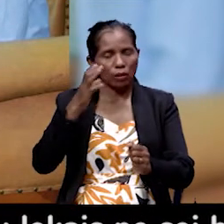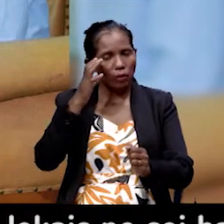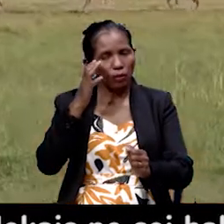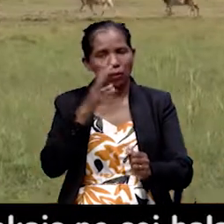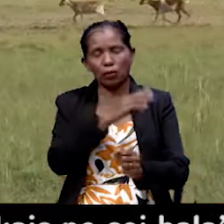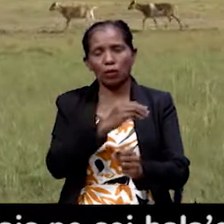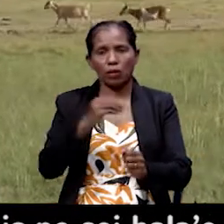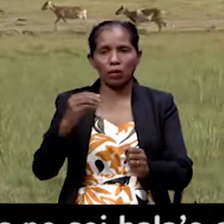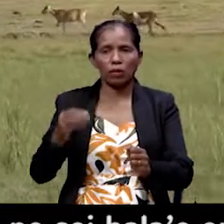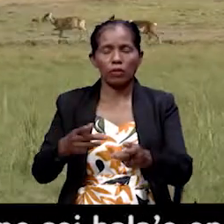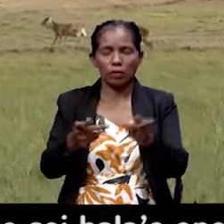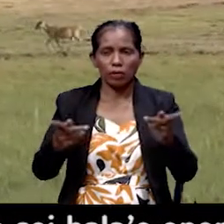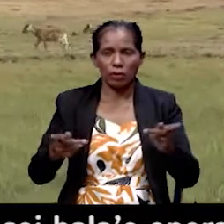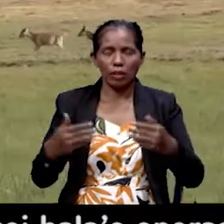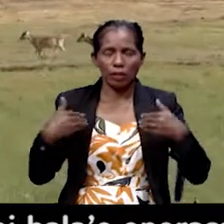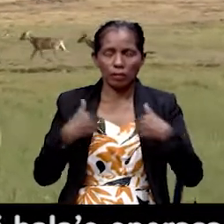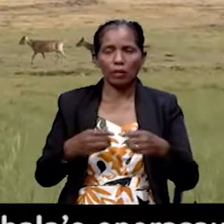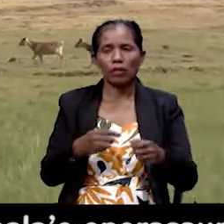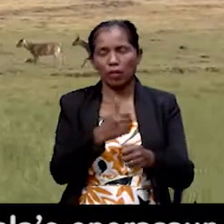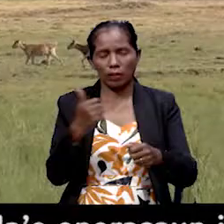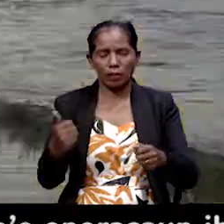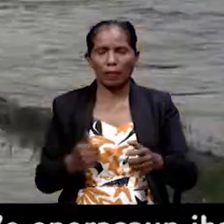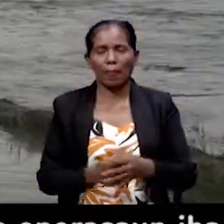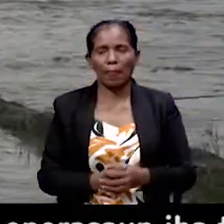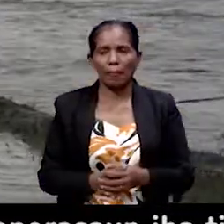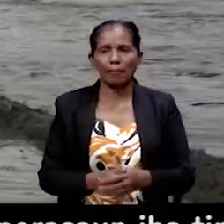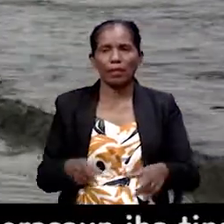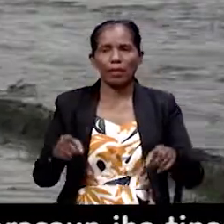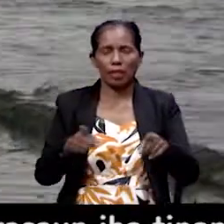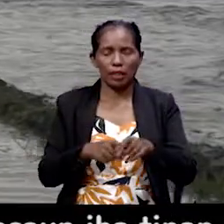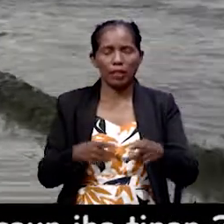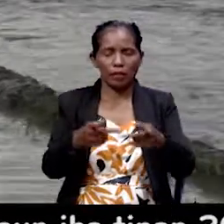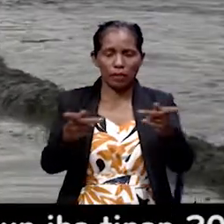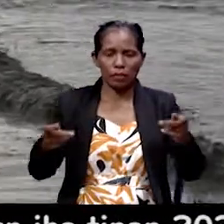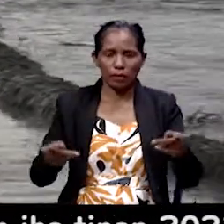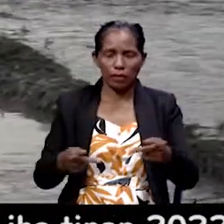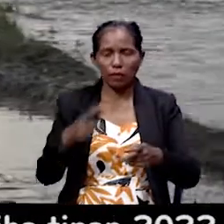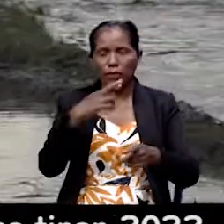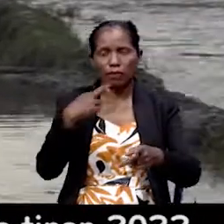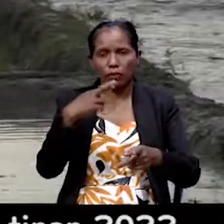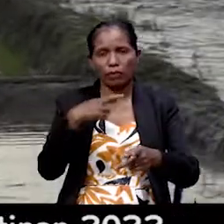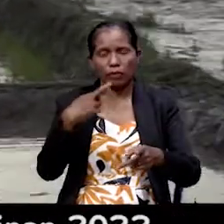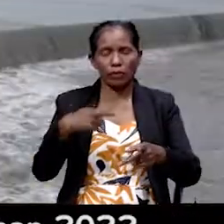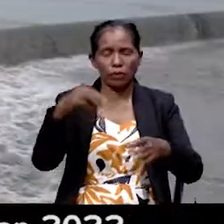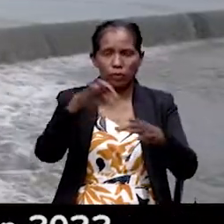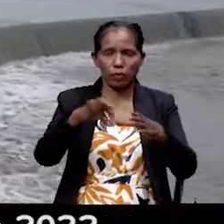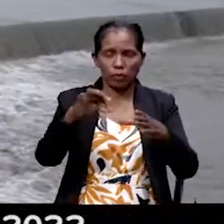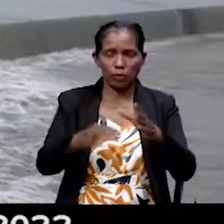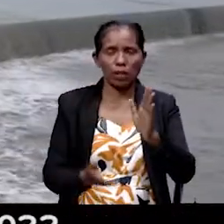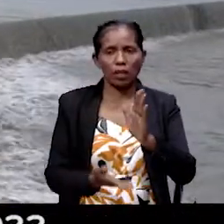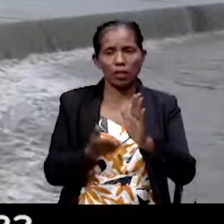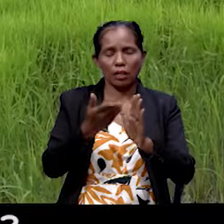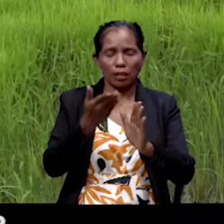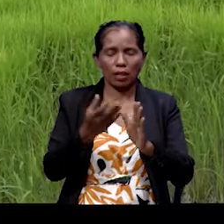lutan. Tamba Timor-Leste era nebe produtivo tebes, a nessang nata e território tomak nebe pele a saia produção barak. Setores